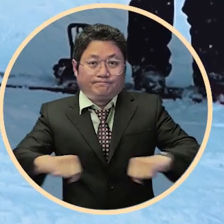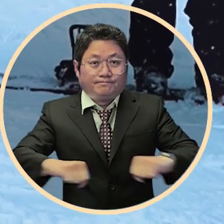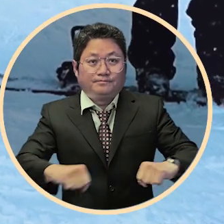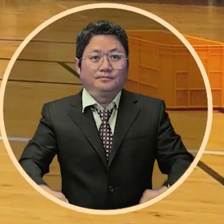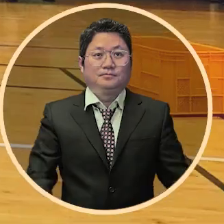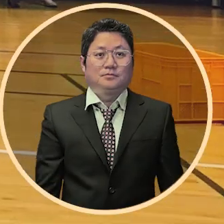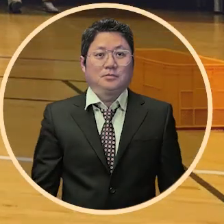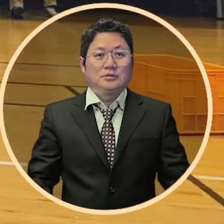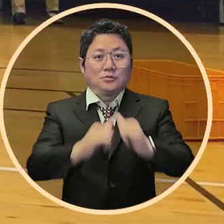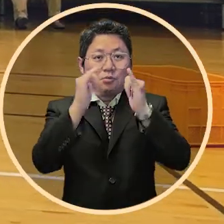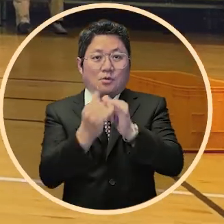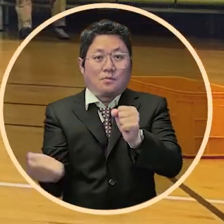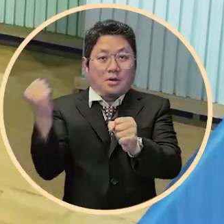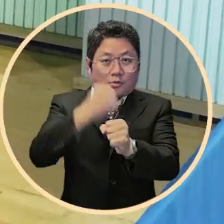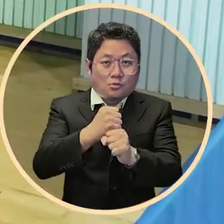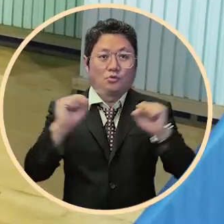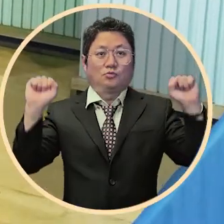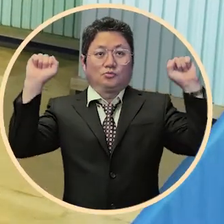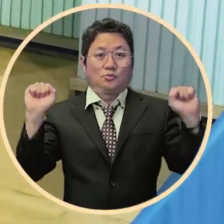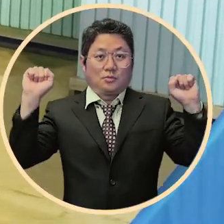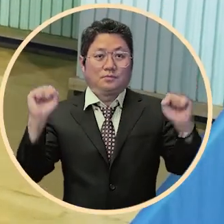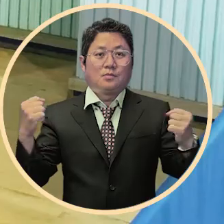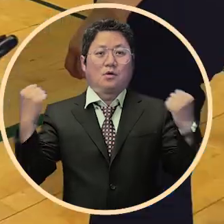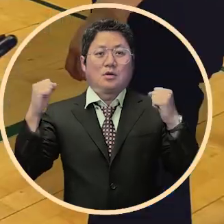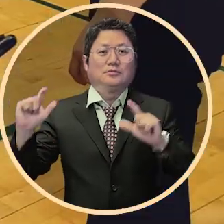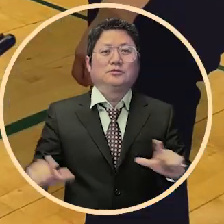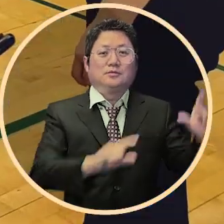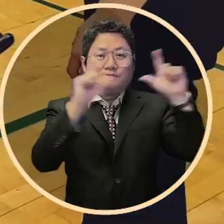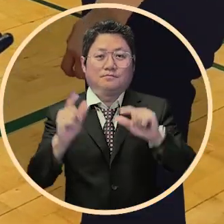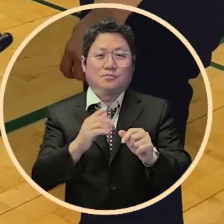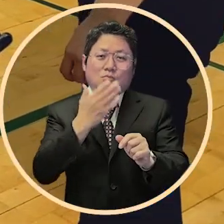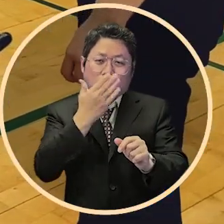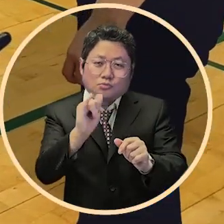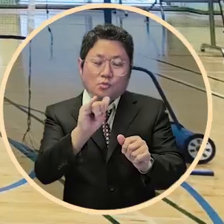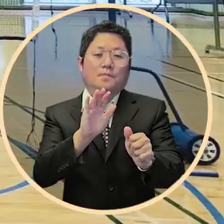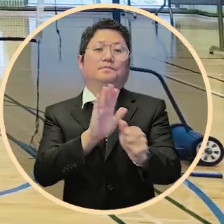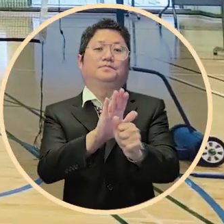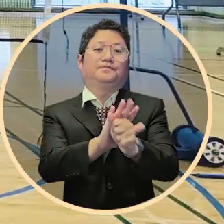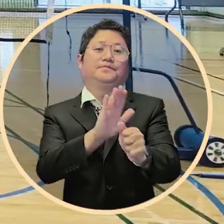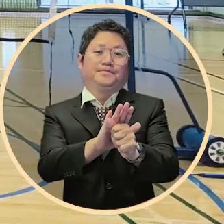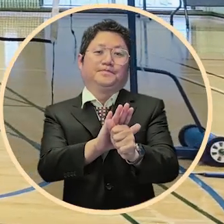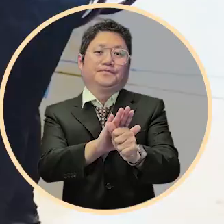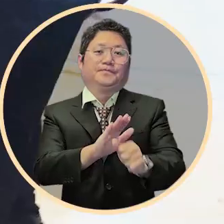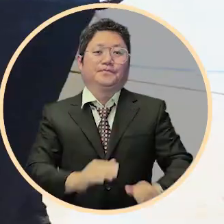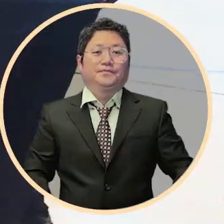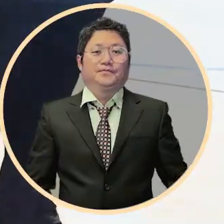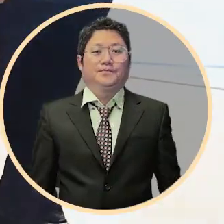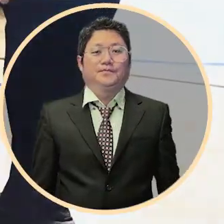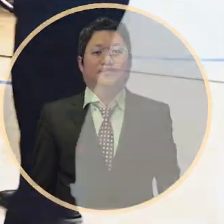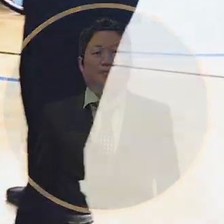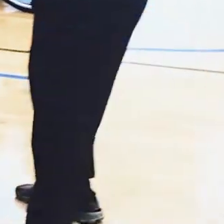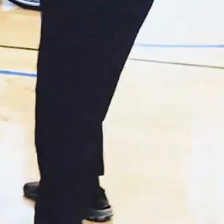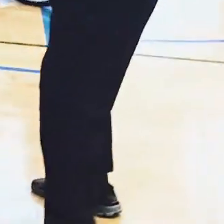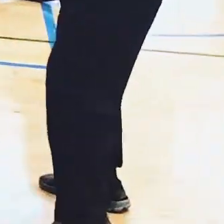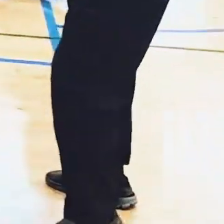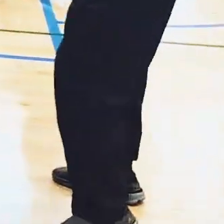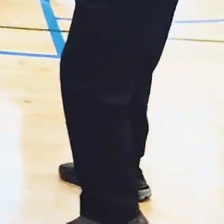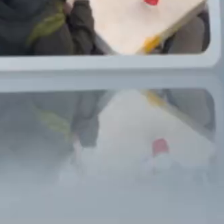통하여 사회복귀 후에도 운동을 통한 건강한 삶을 살아갈 수 있도록 돕고 있습니다.